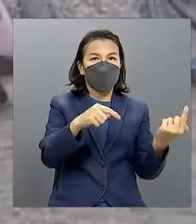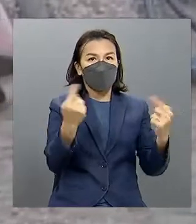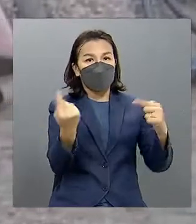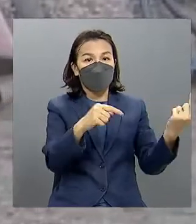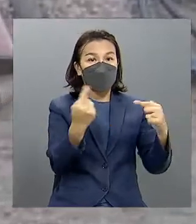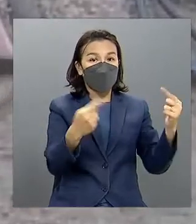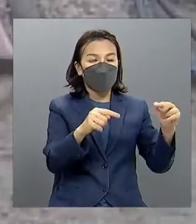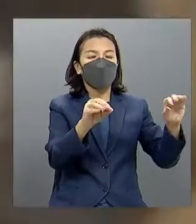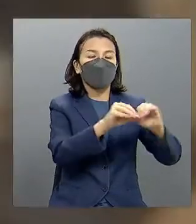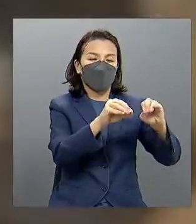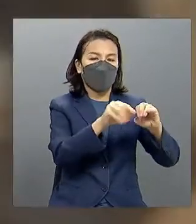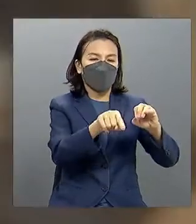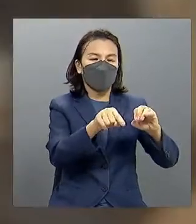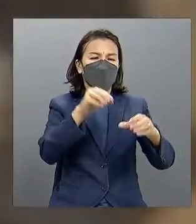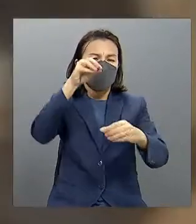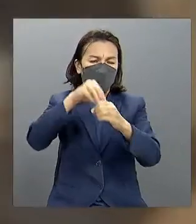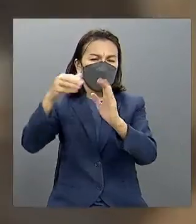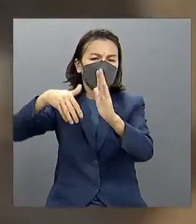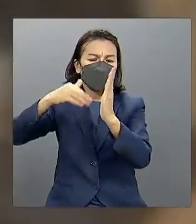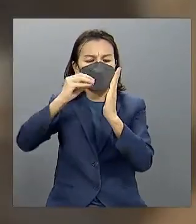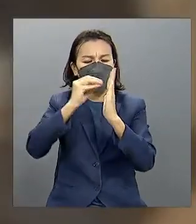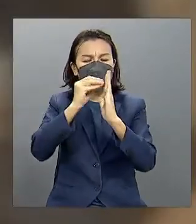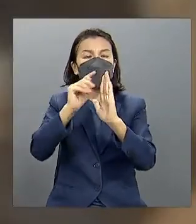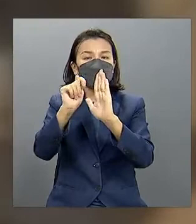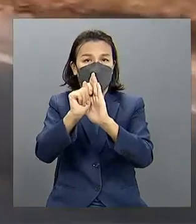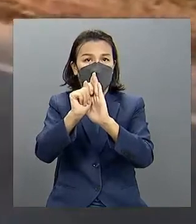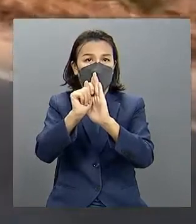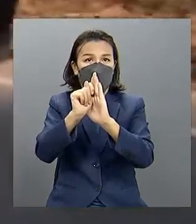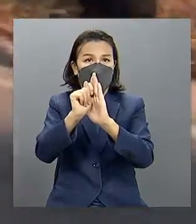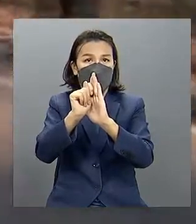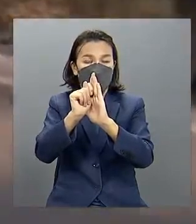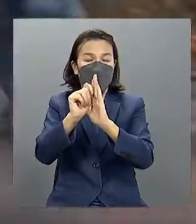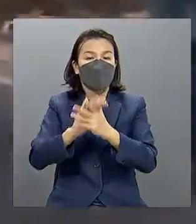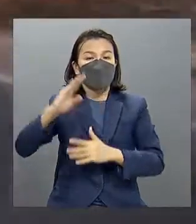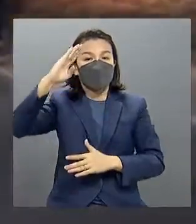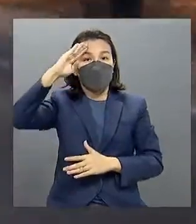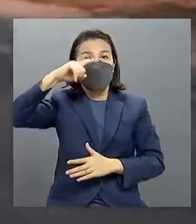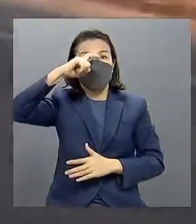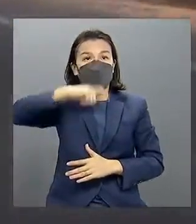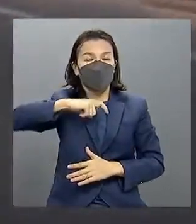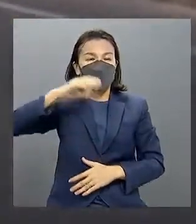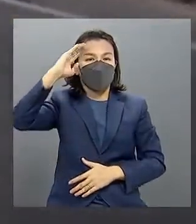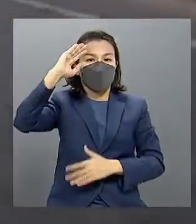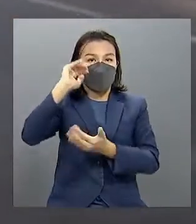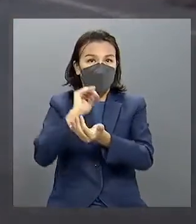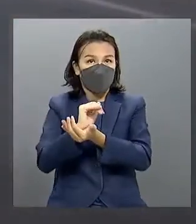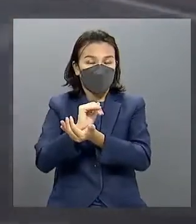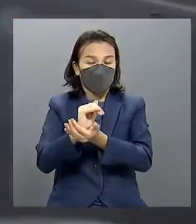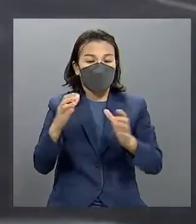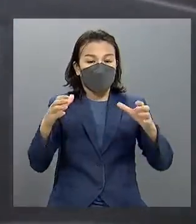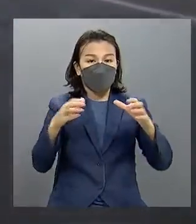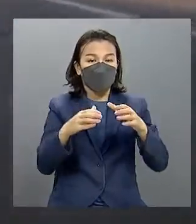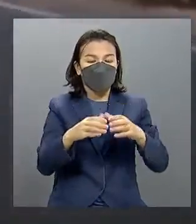ชัยตำบลแม่ตามเพิ่มแม่สอดจังหวัดตากครับขณะที่ทหารไทยและตำรวจตะเวนชายแดนจากกองร้อยตชด.ที่ 346